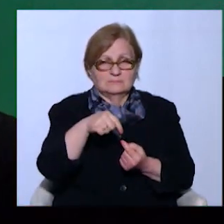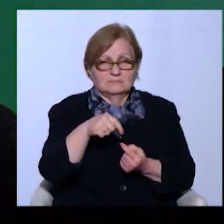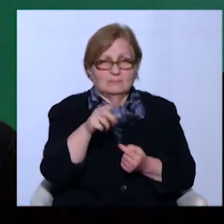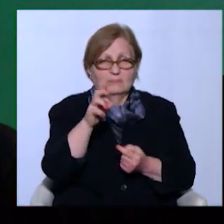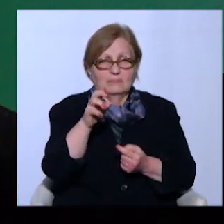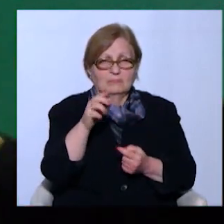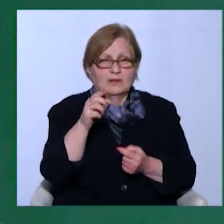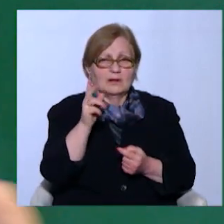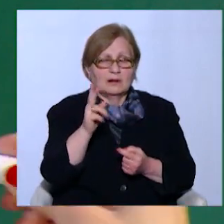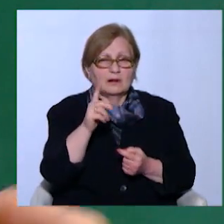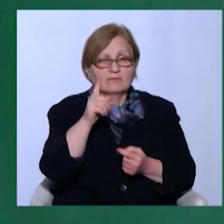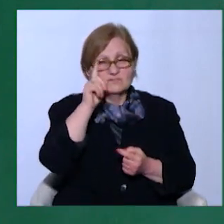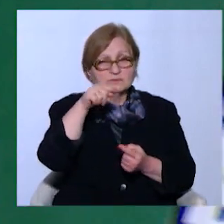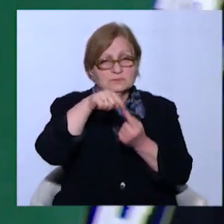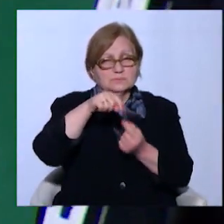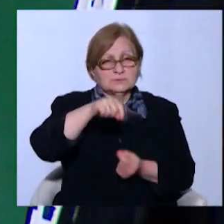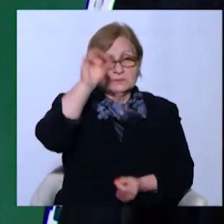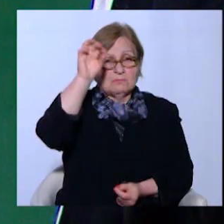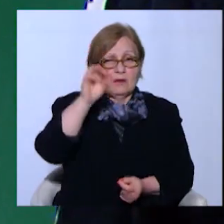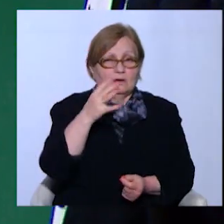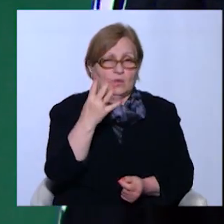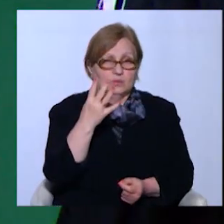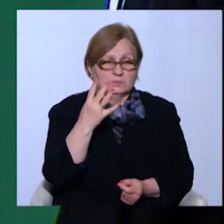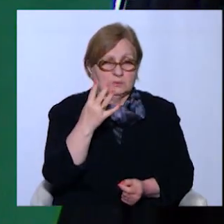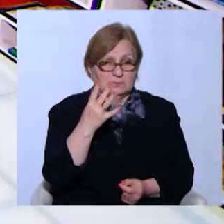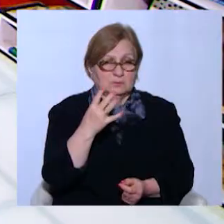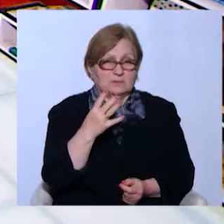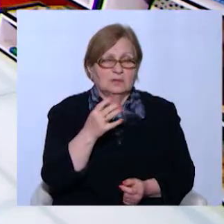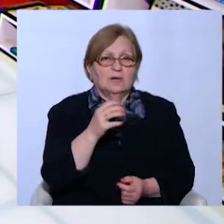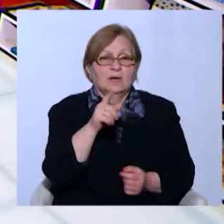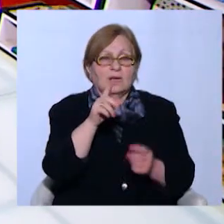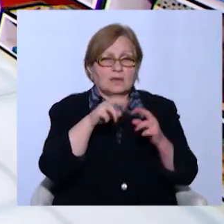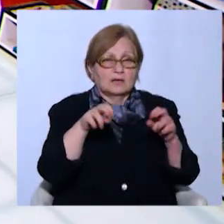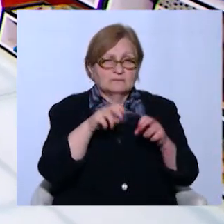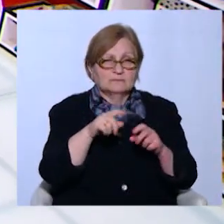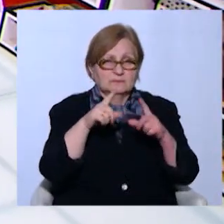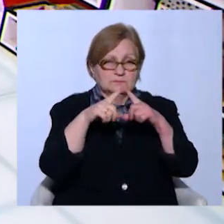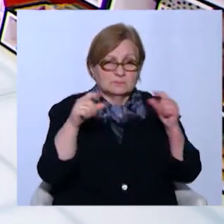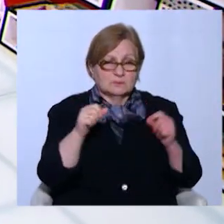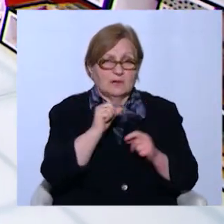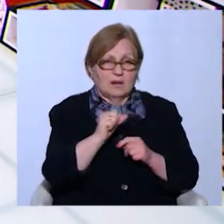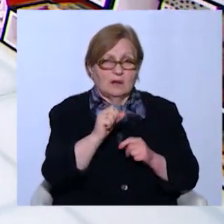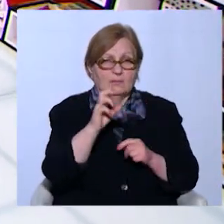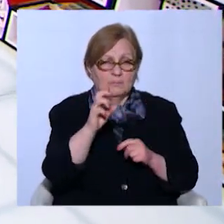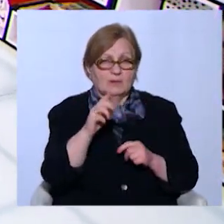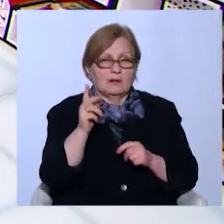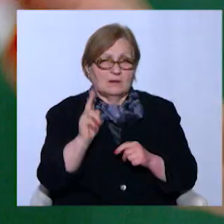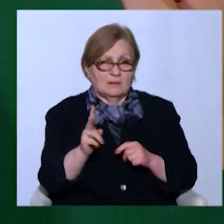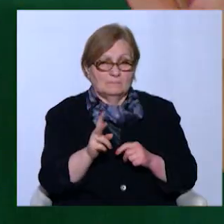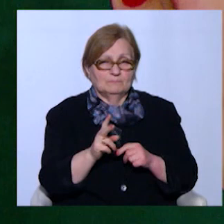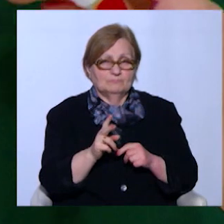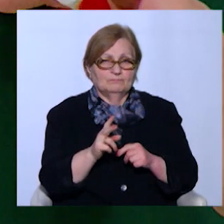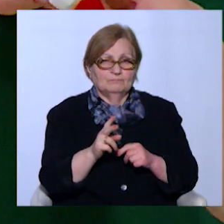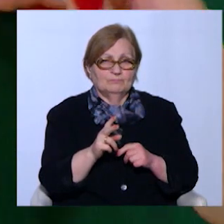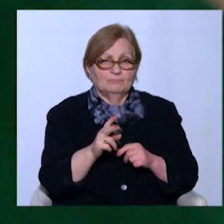BK არის 4. განვიხილოთ სამკუთხედი A B K. სამკუთხედი ABK